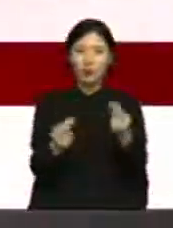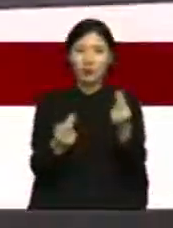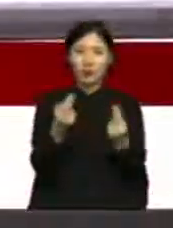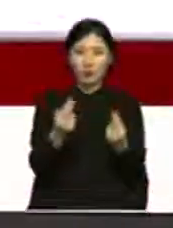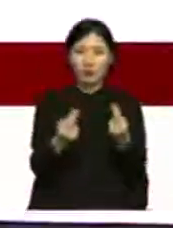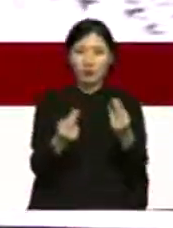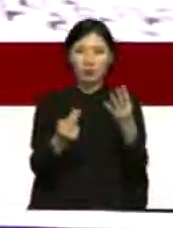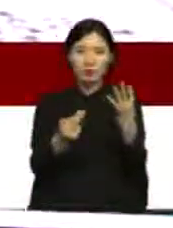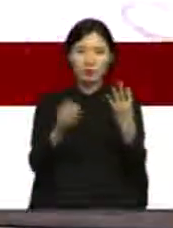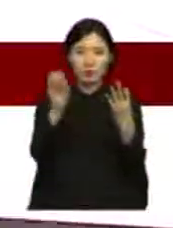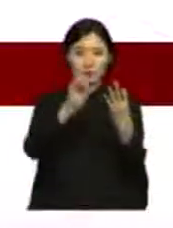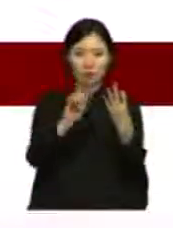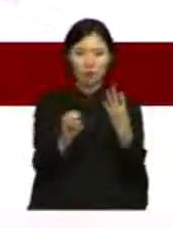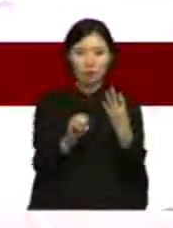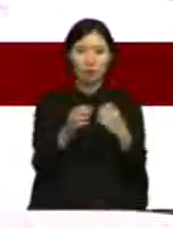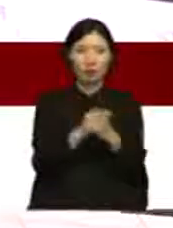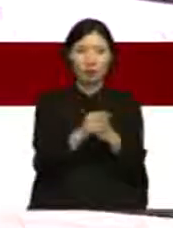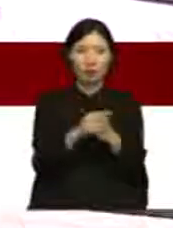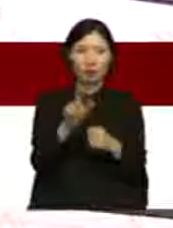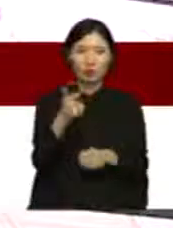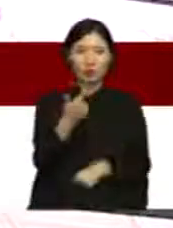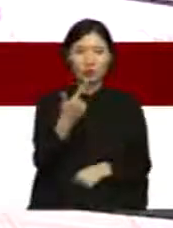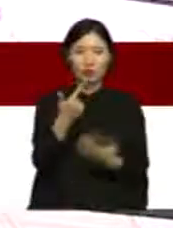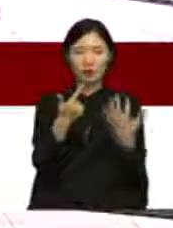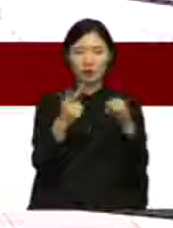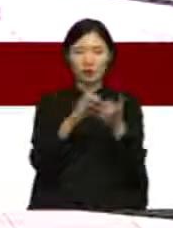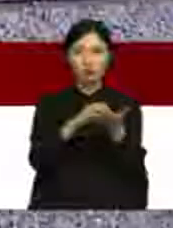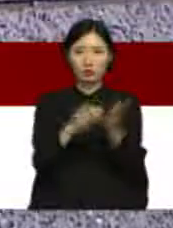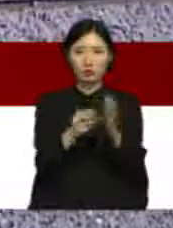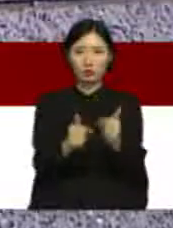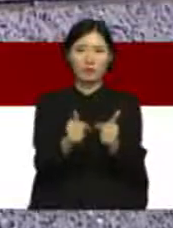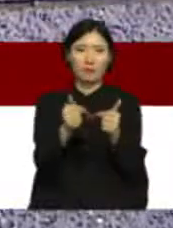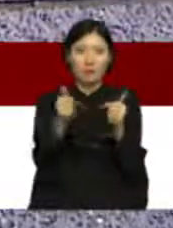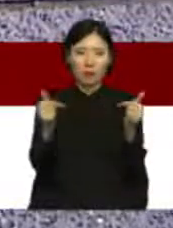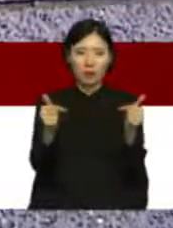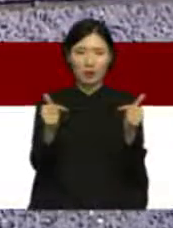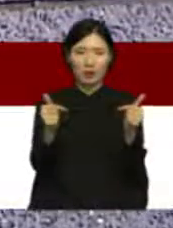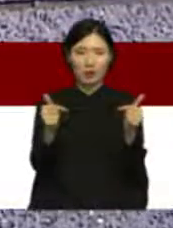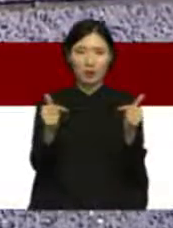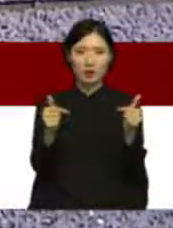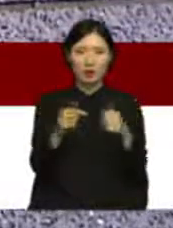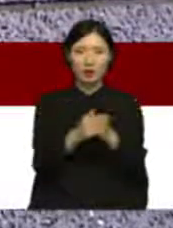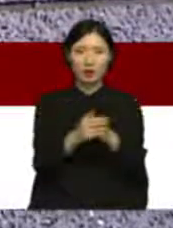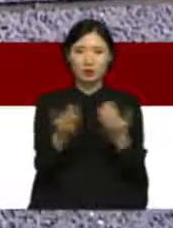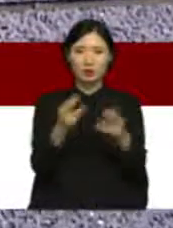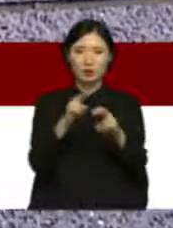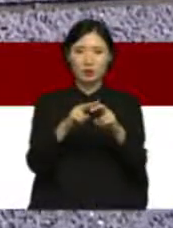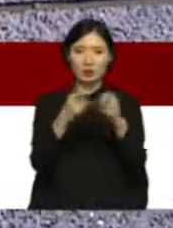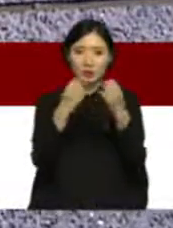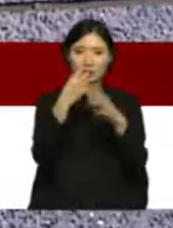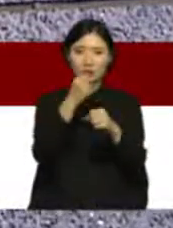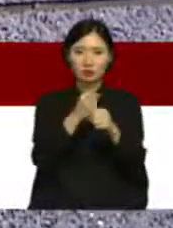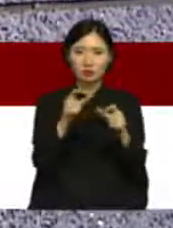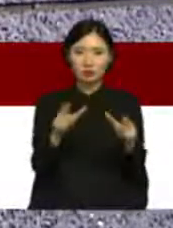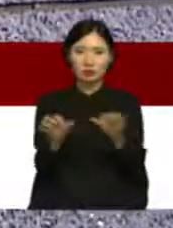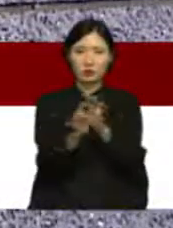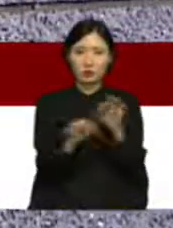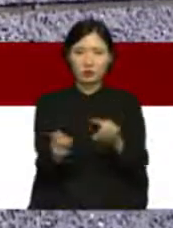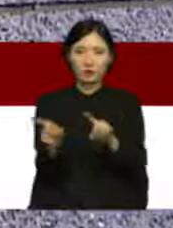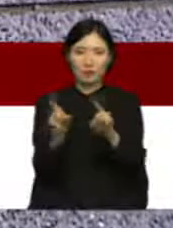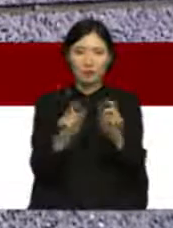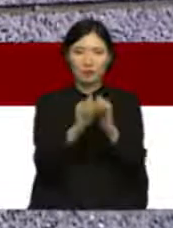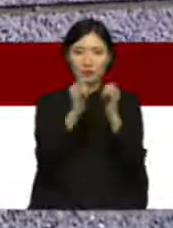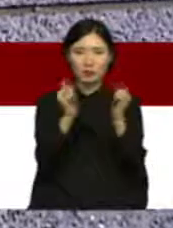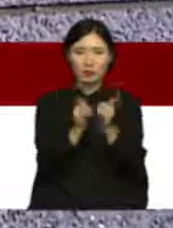14% 620 2억 원이 증가한 금액입니다 해당 예산은 일자리 창출과 지역경제 활성화